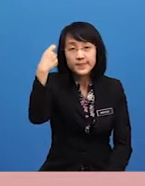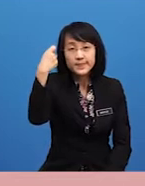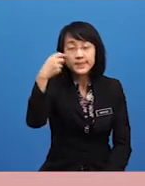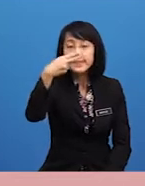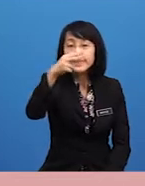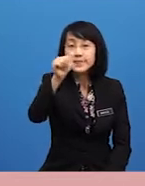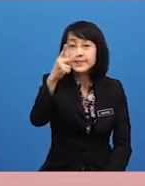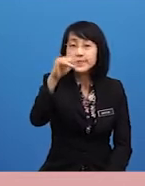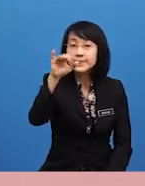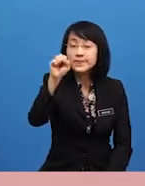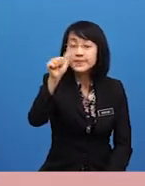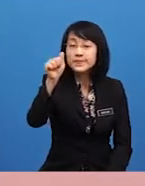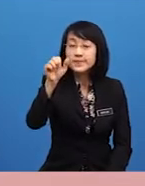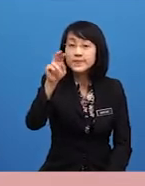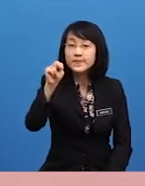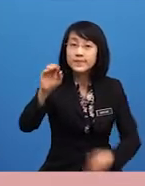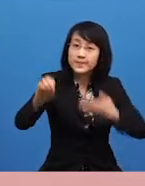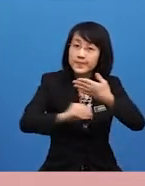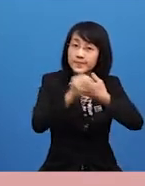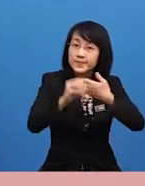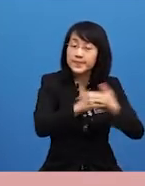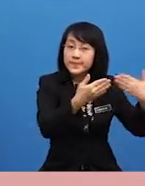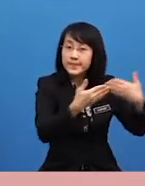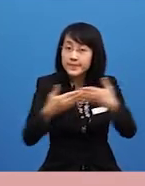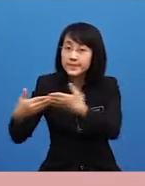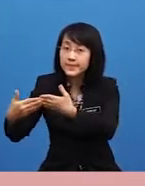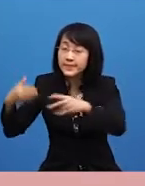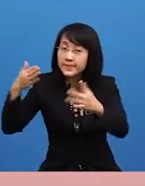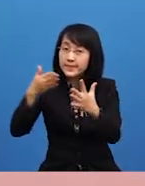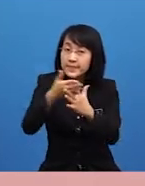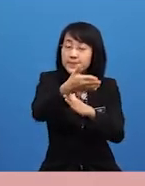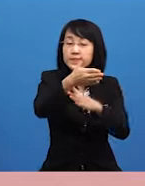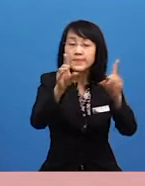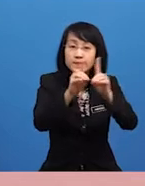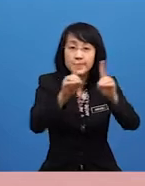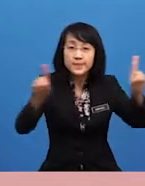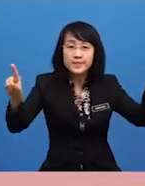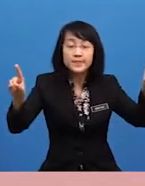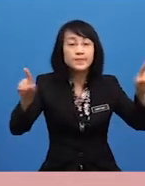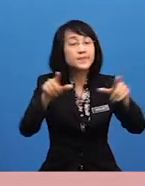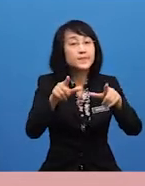ombak yang berterusan dan menembusi dinding gua laut.